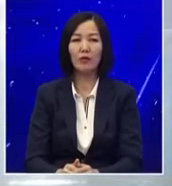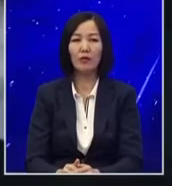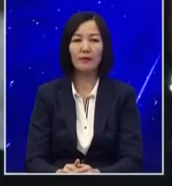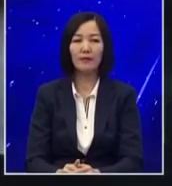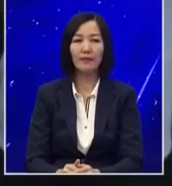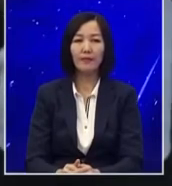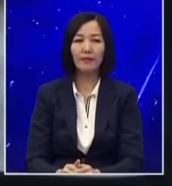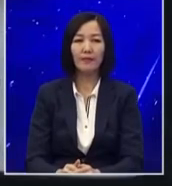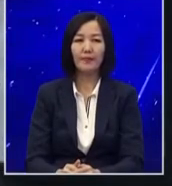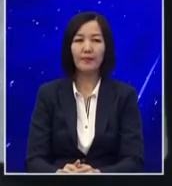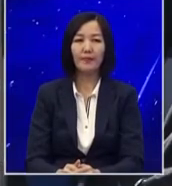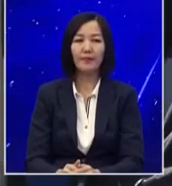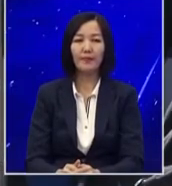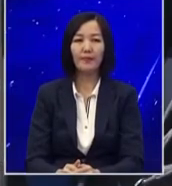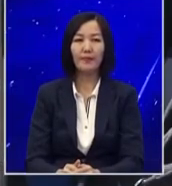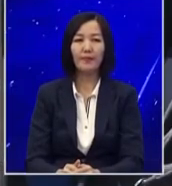отыр.